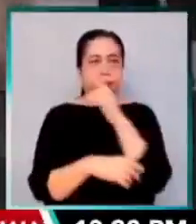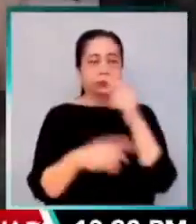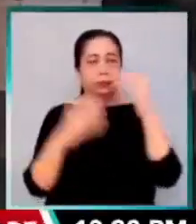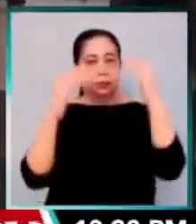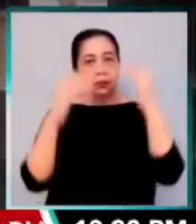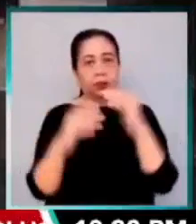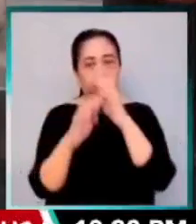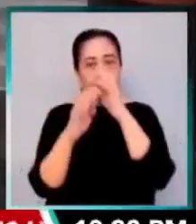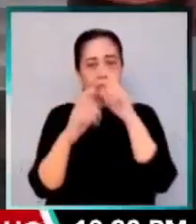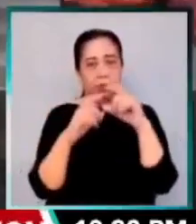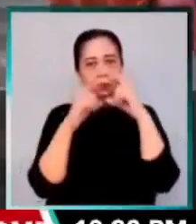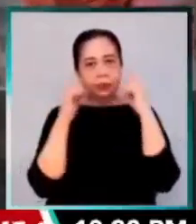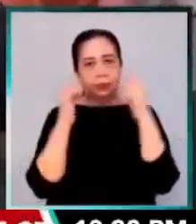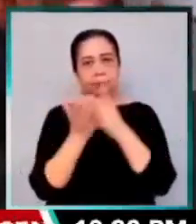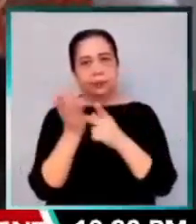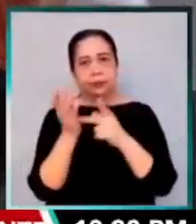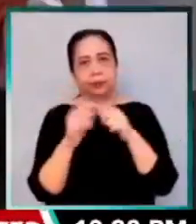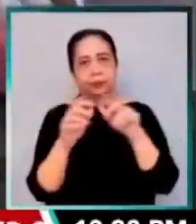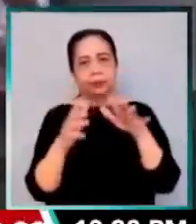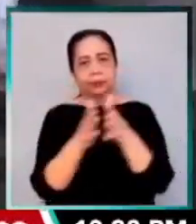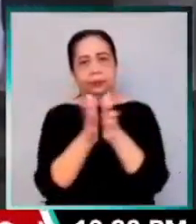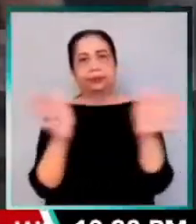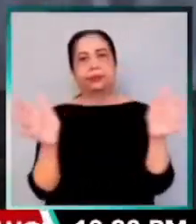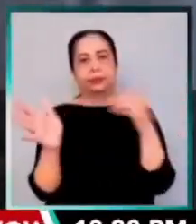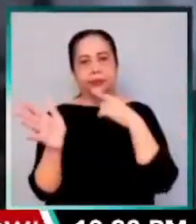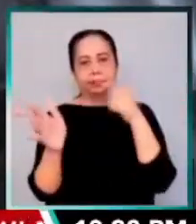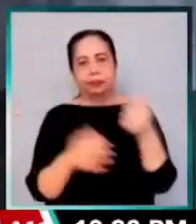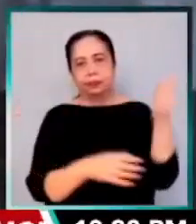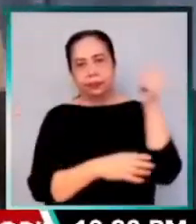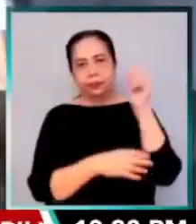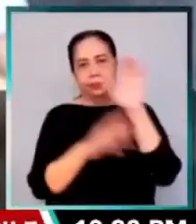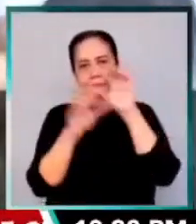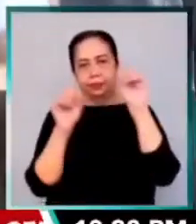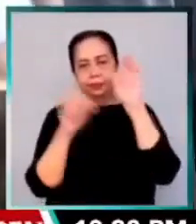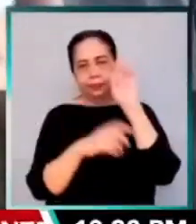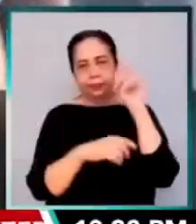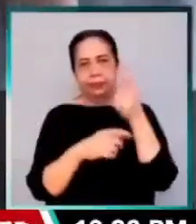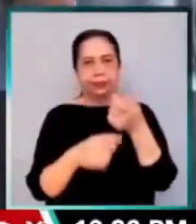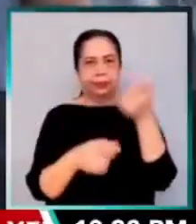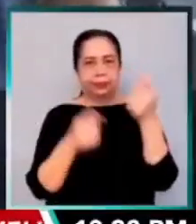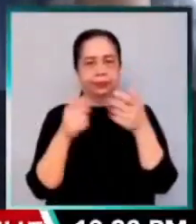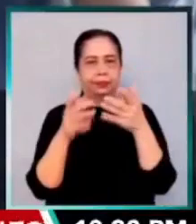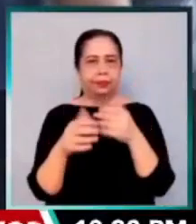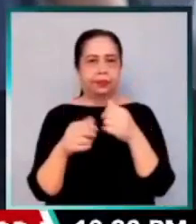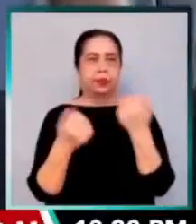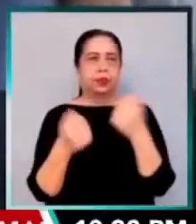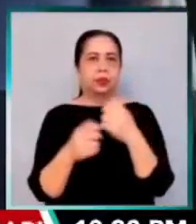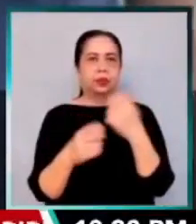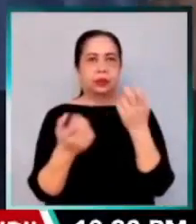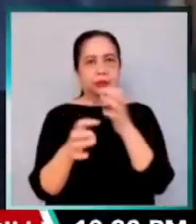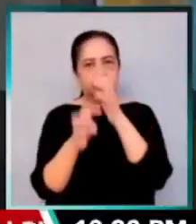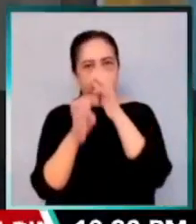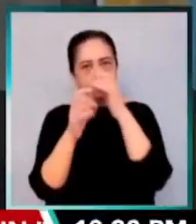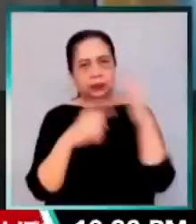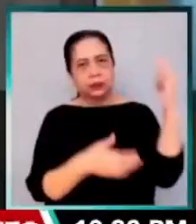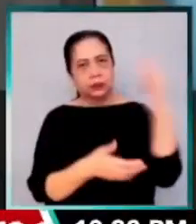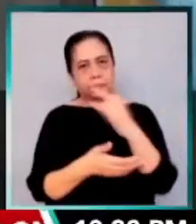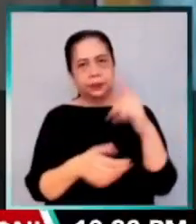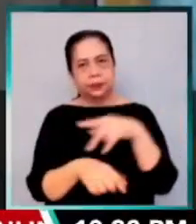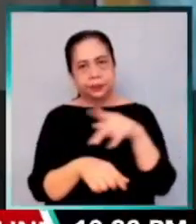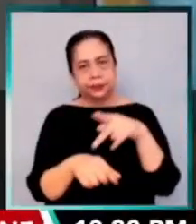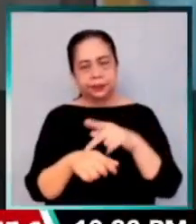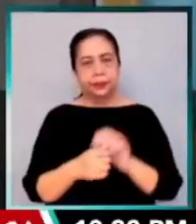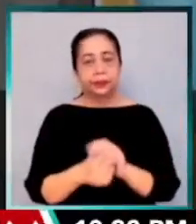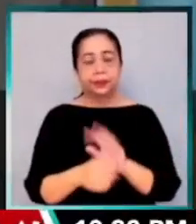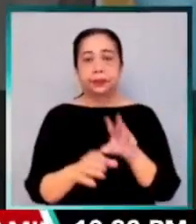mask bahagi raw ng pangkalahatang direksyon ng Administrasyong Marcos. Natanggalin ang nalalabi pang travel restrictions papasok ng Pilipinas. Kasama riyan